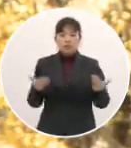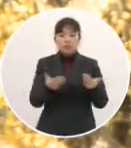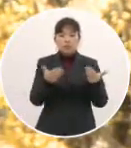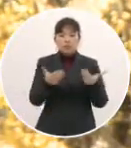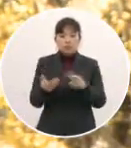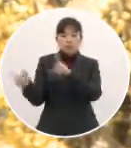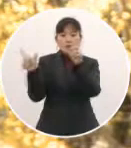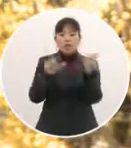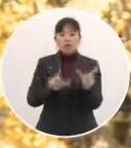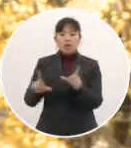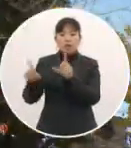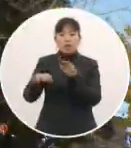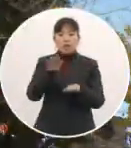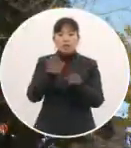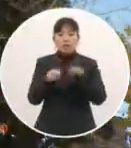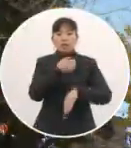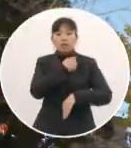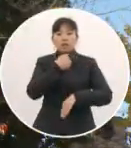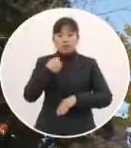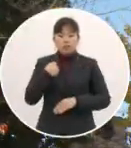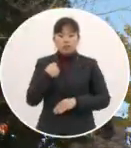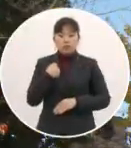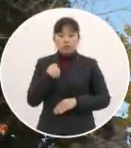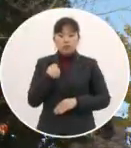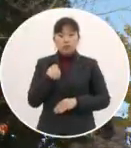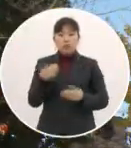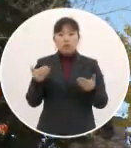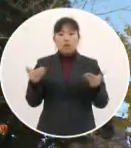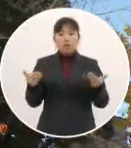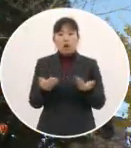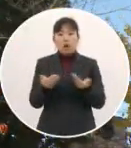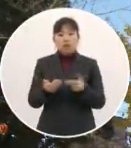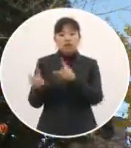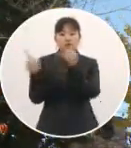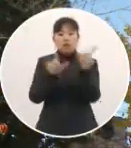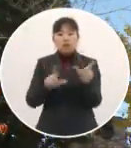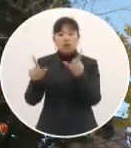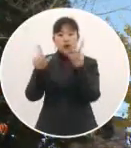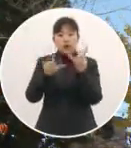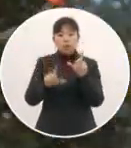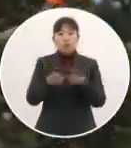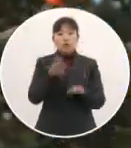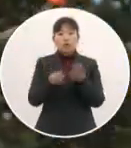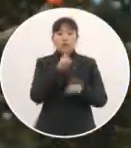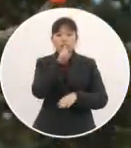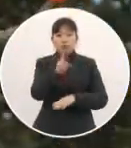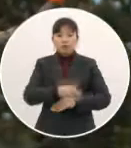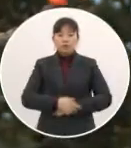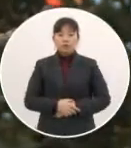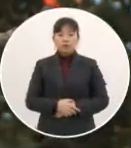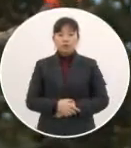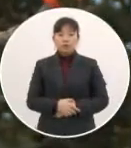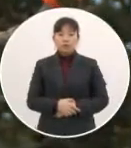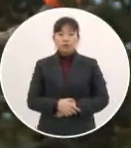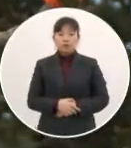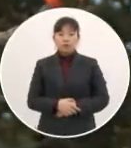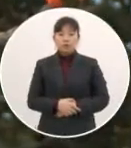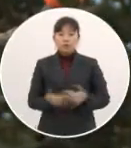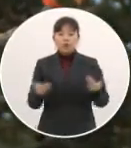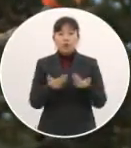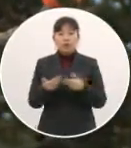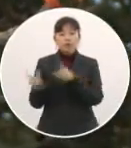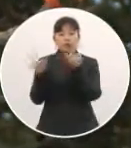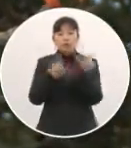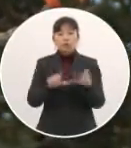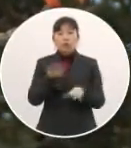事と生活のバランスが取れていることをワークライフバランスって言うんだ。 へえ、ワ